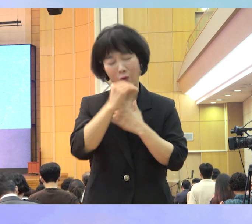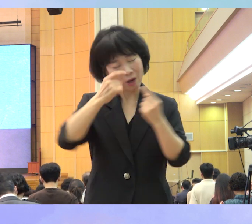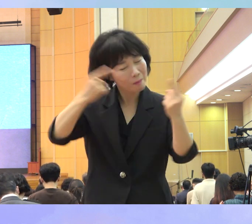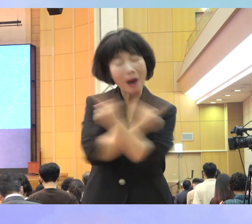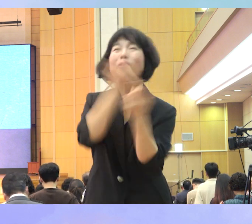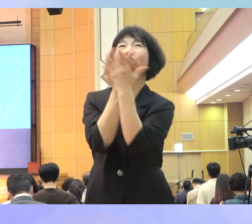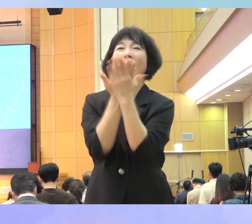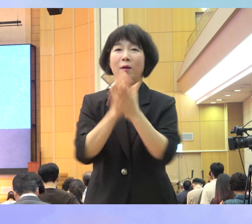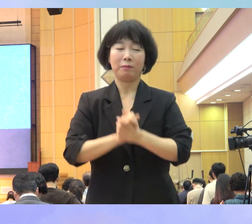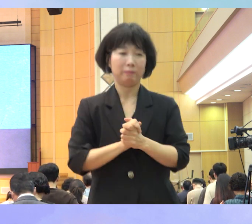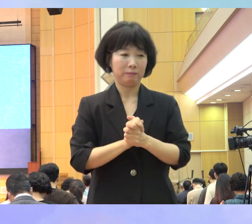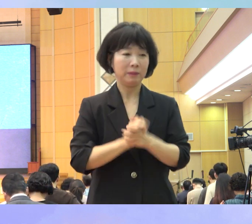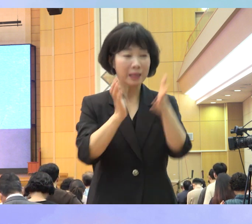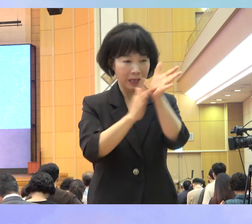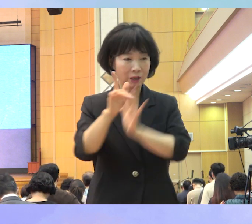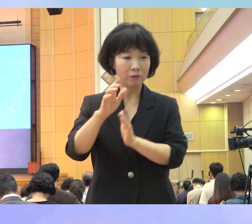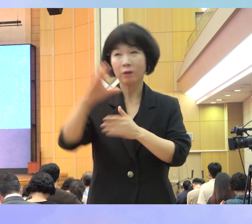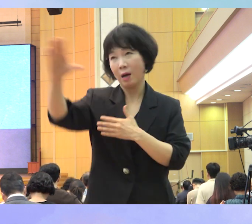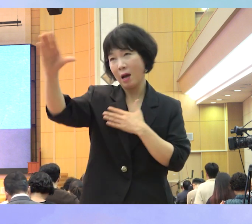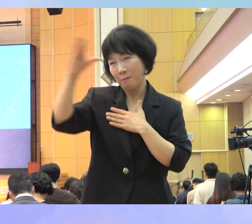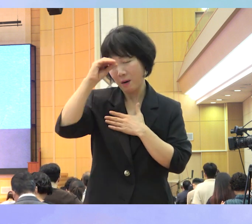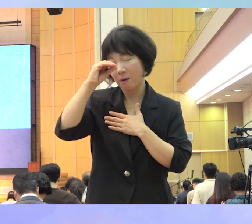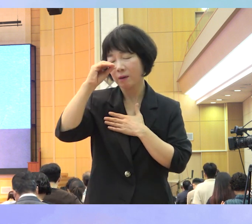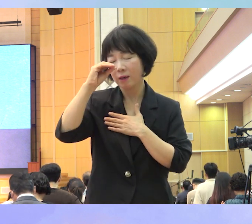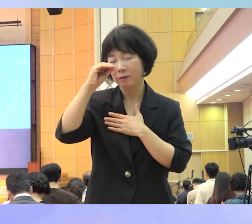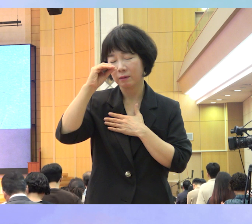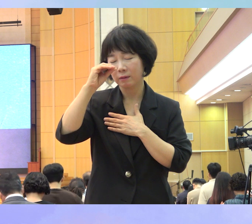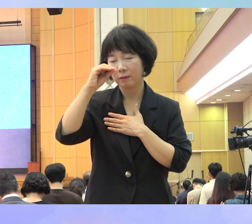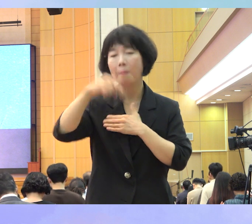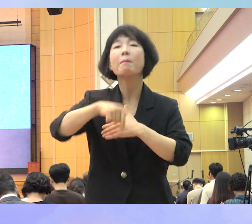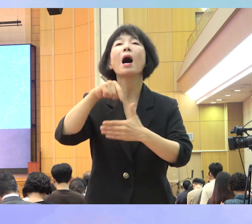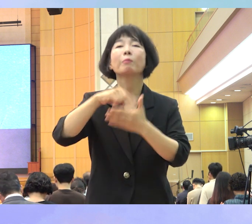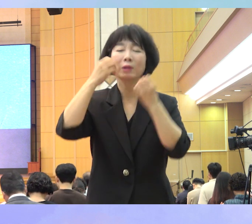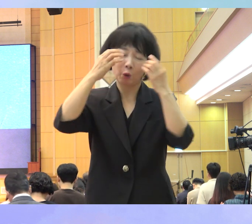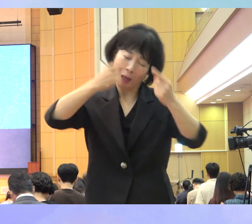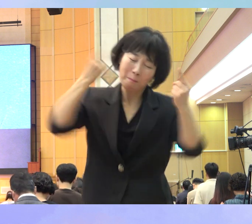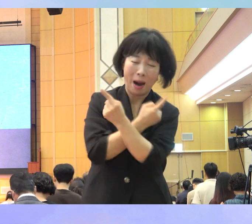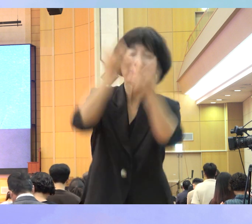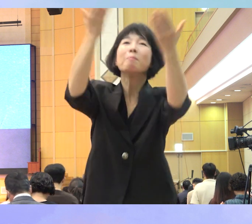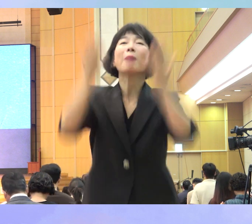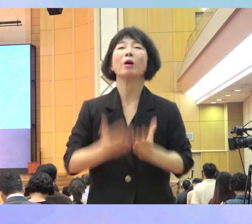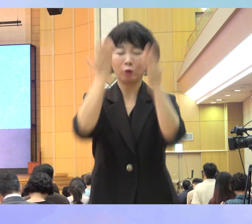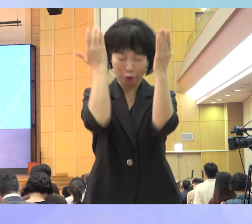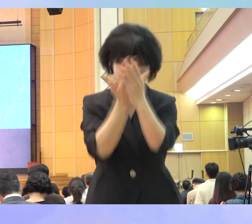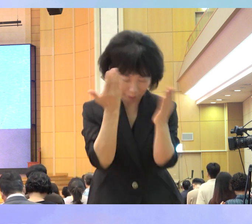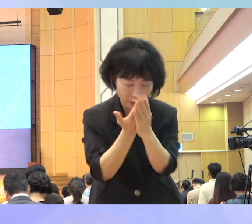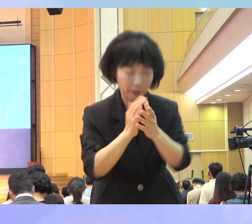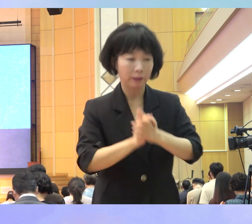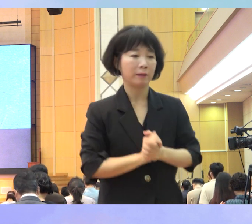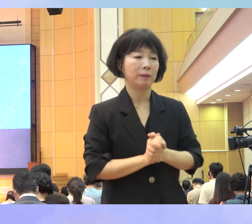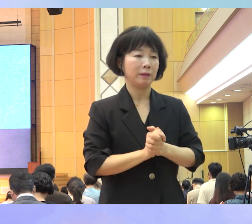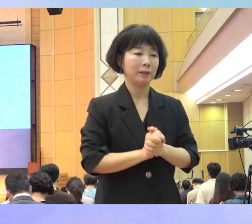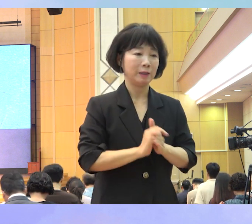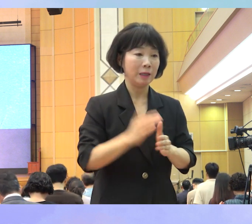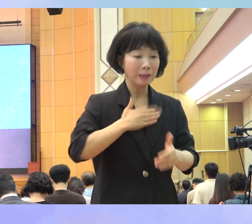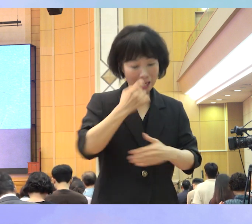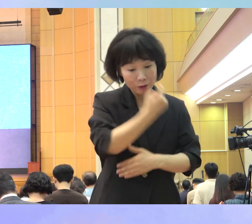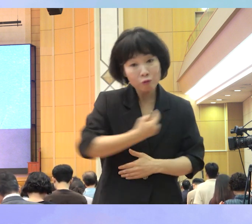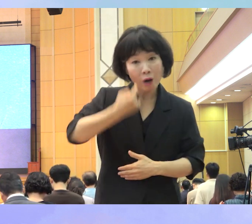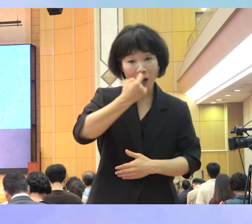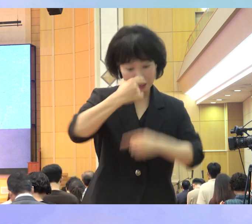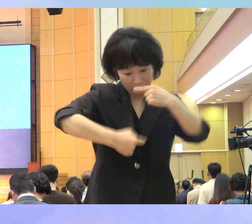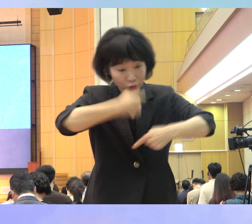하여 주시옵소서. 예수님을 닮은 품성으로 주님 변화시켜 주시옵소서. 그래서 내